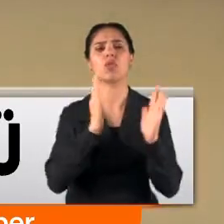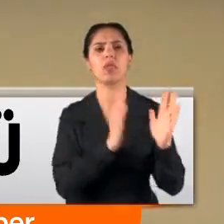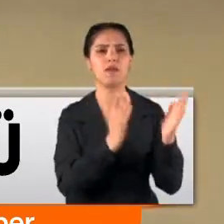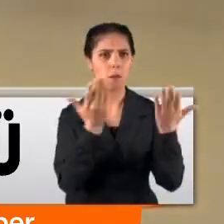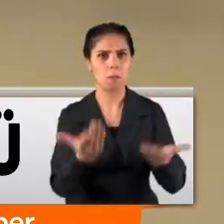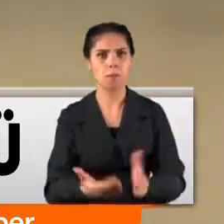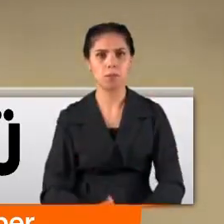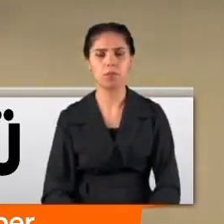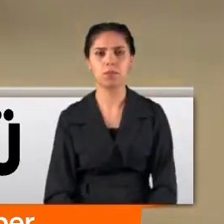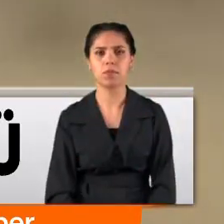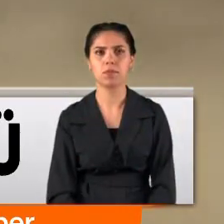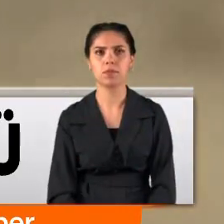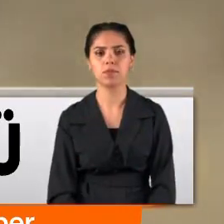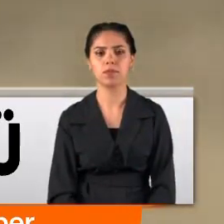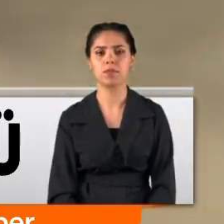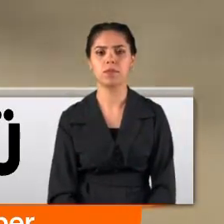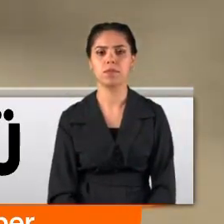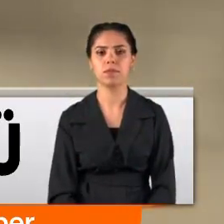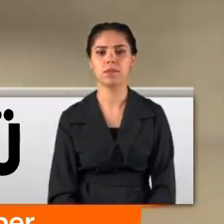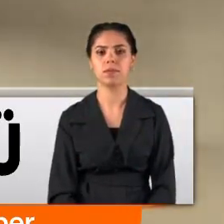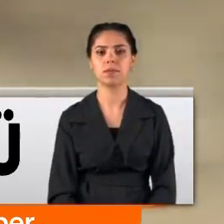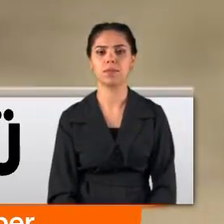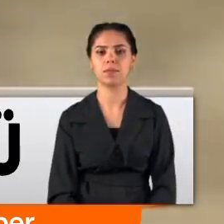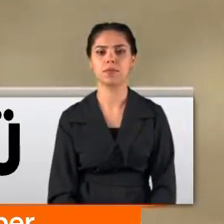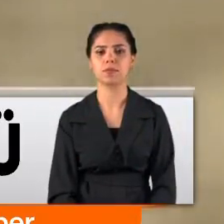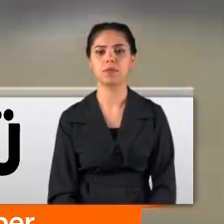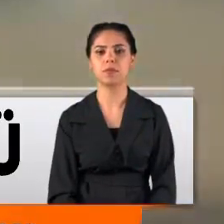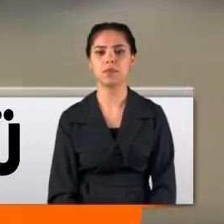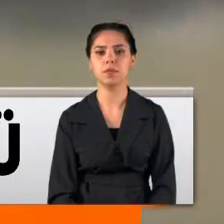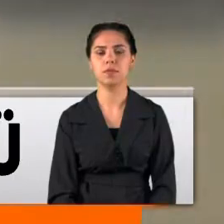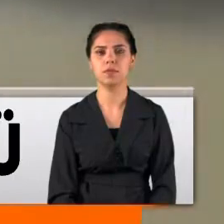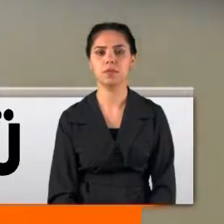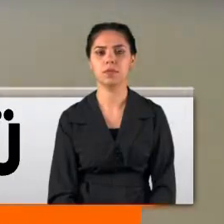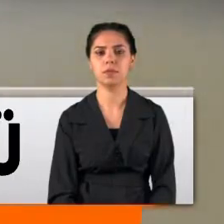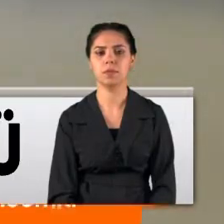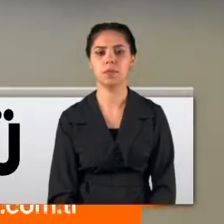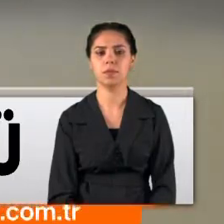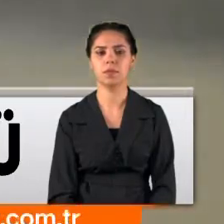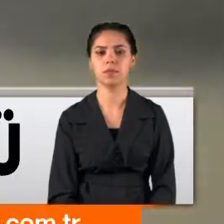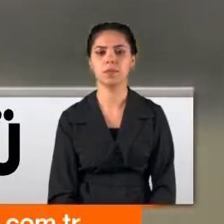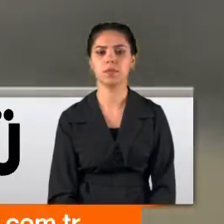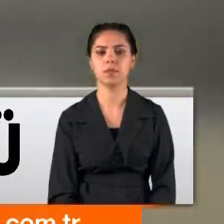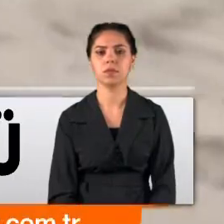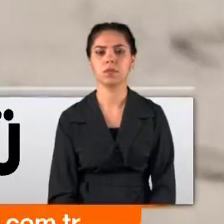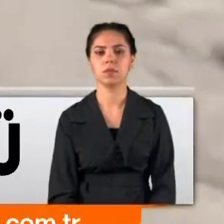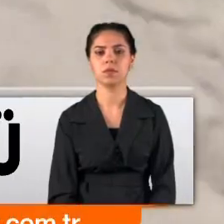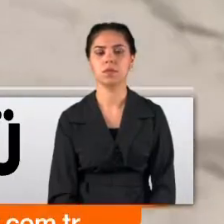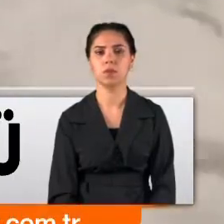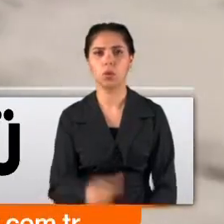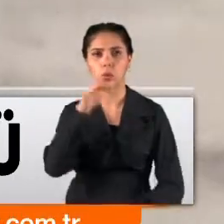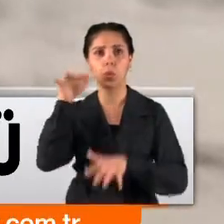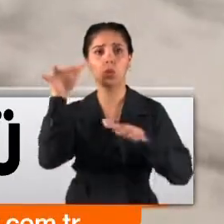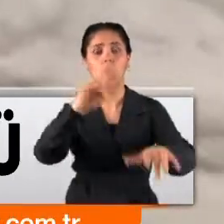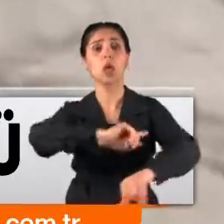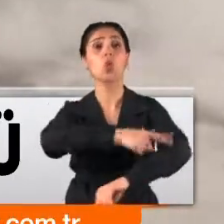girişi 1. kilometre. Toprak kaymaya başlamış, ilerisi daha kötü. Orayı doldurmuşlardı, üstlerinden dahi aşmış. Sel